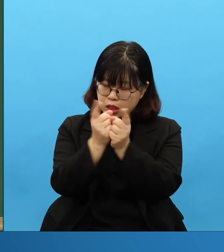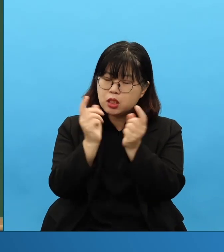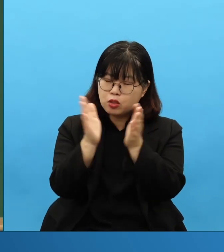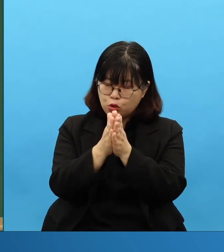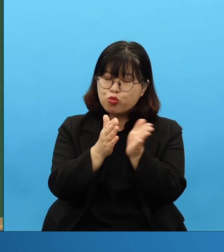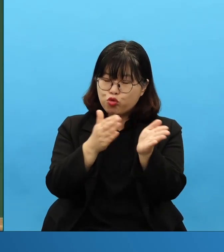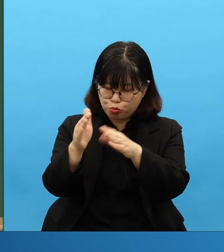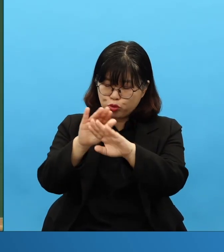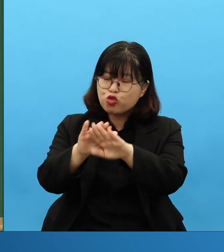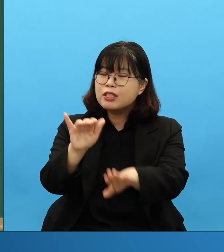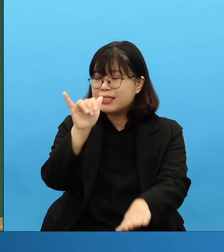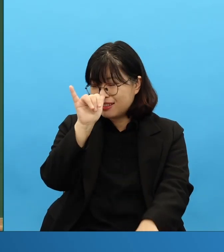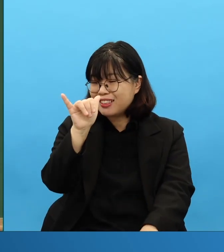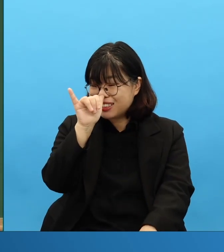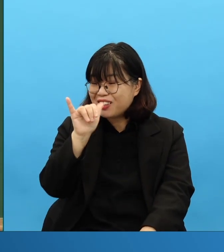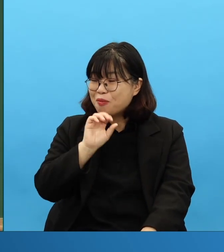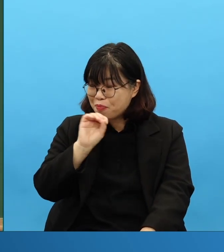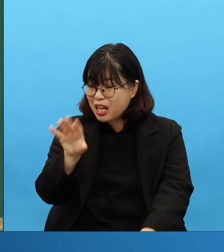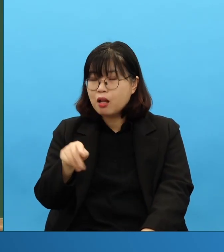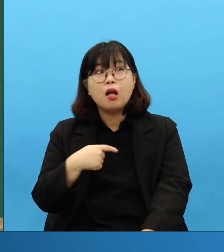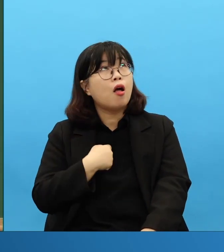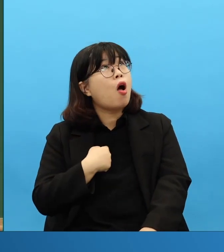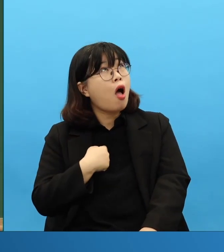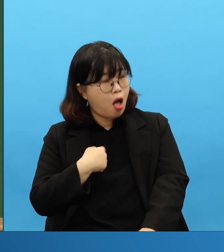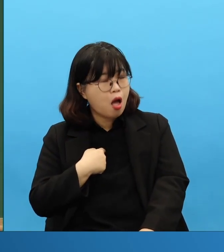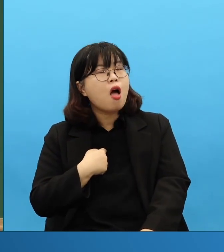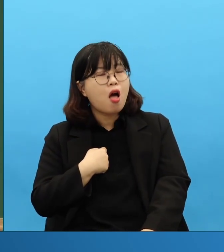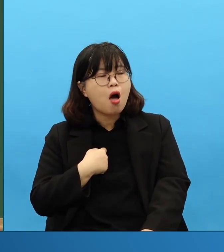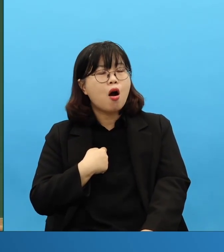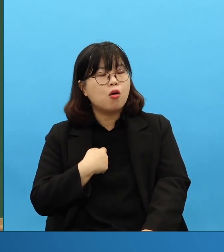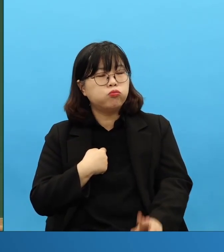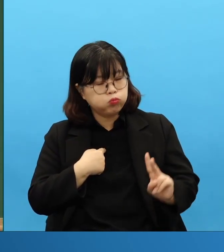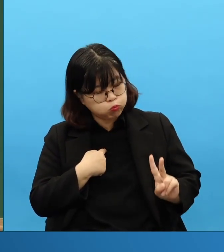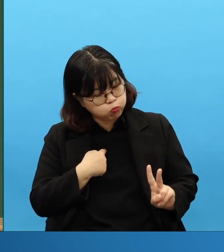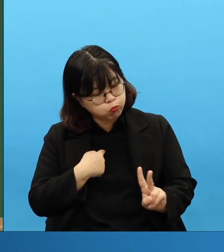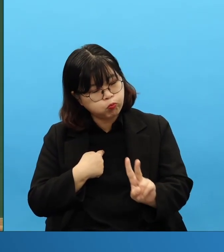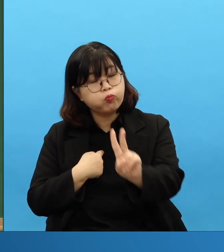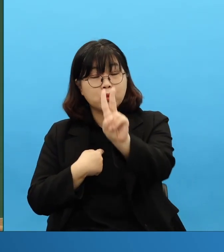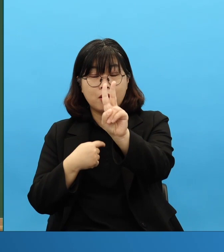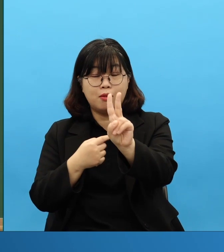예, 여러분 아시다시피 수양이었습니다.